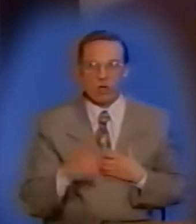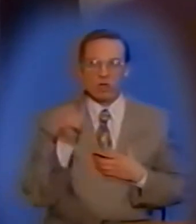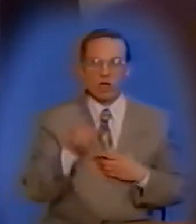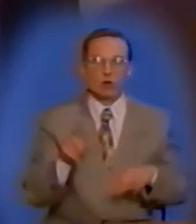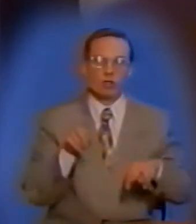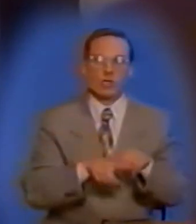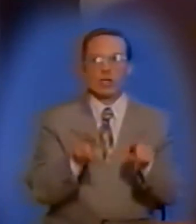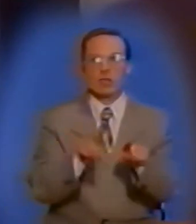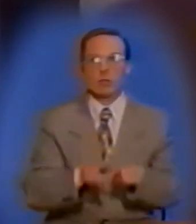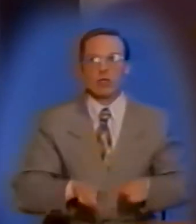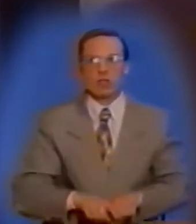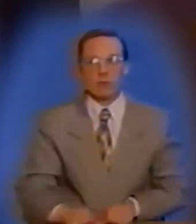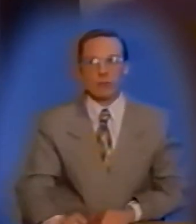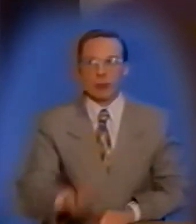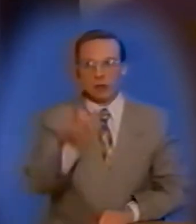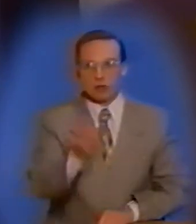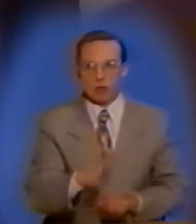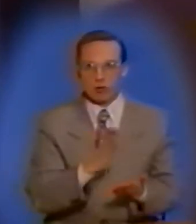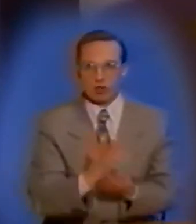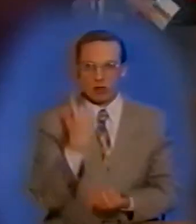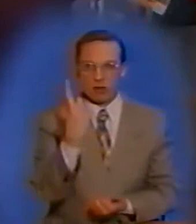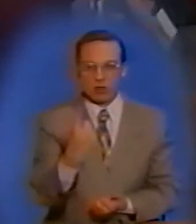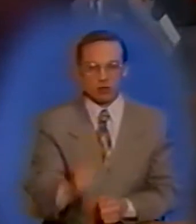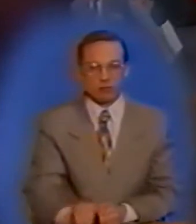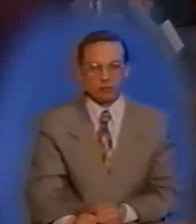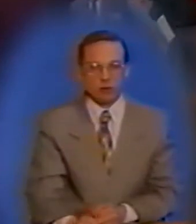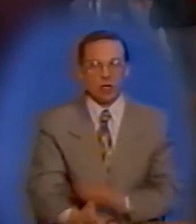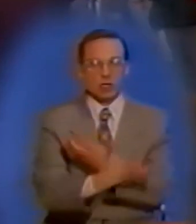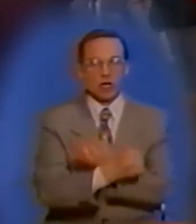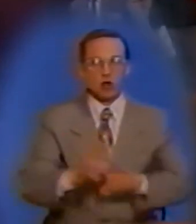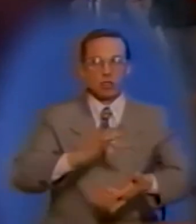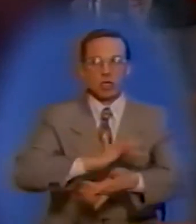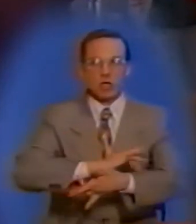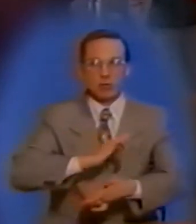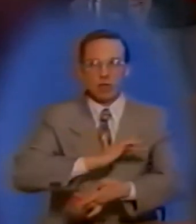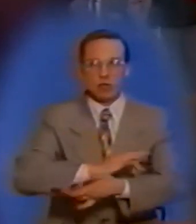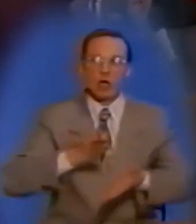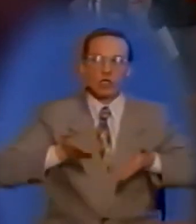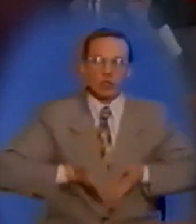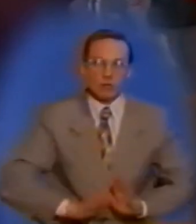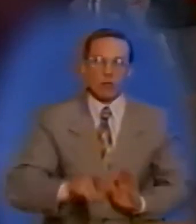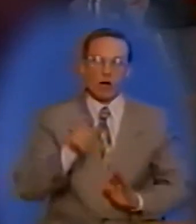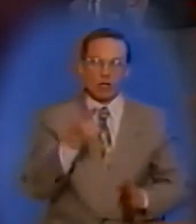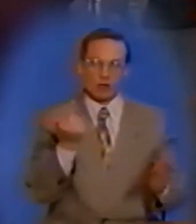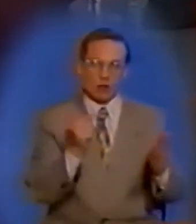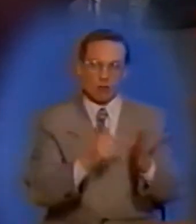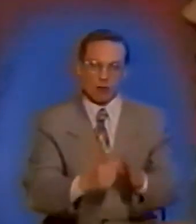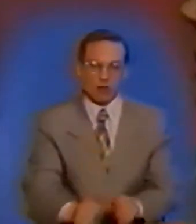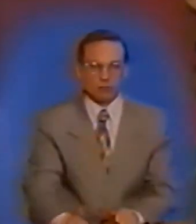užsikrės ir panašiai. Žmogus yra vienas. Gėjais ir lesbijietėmis gimstama ar jais tampama?